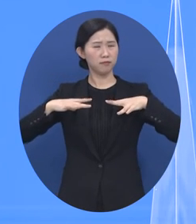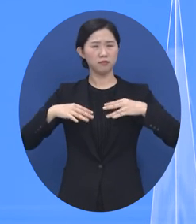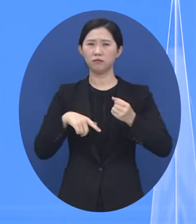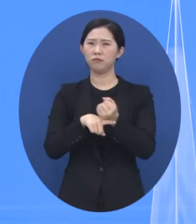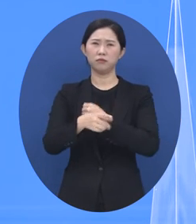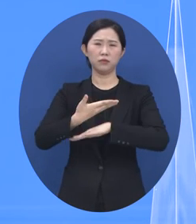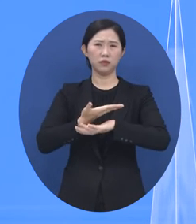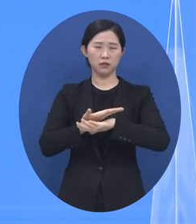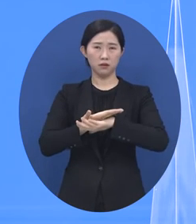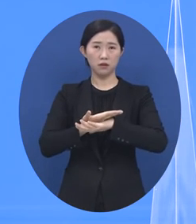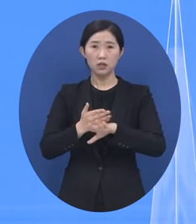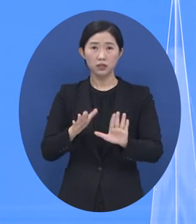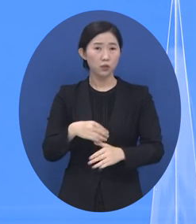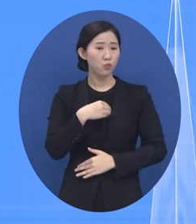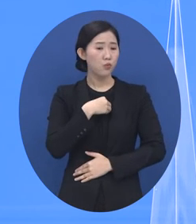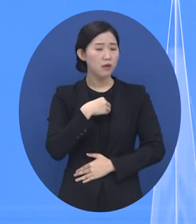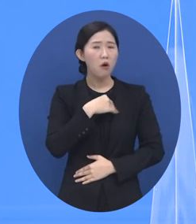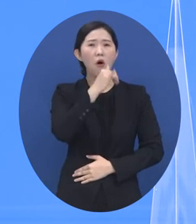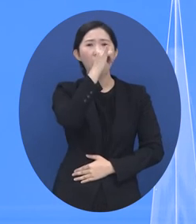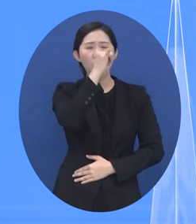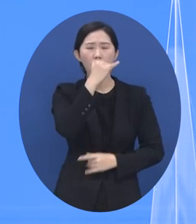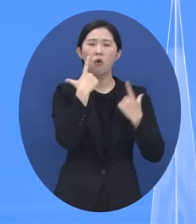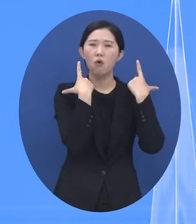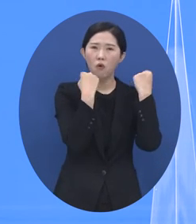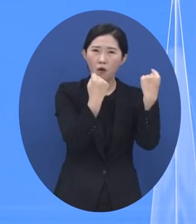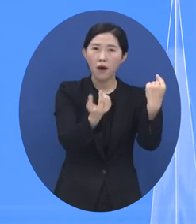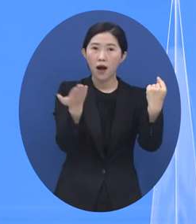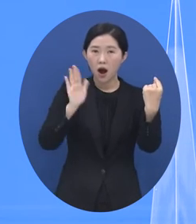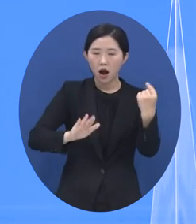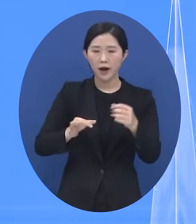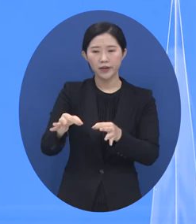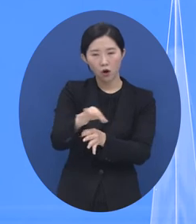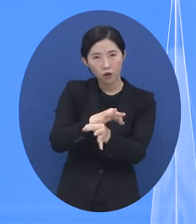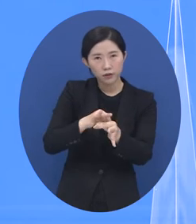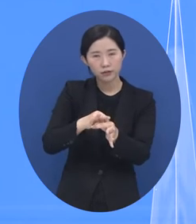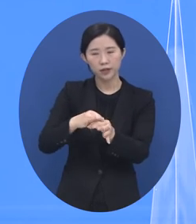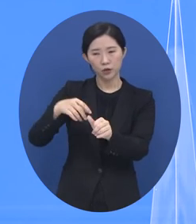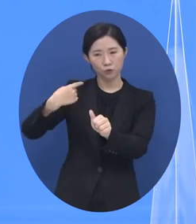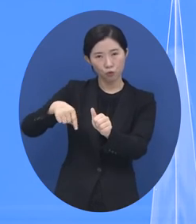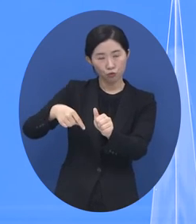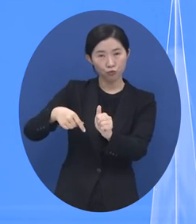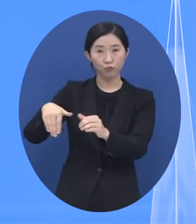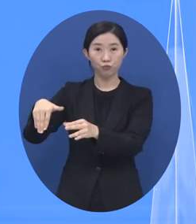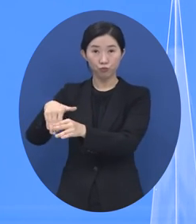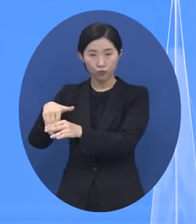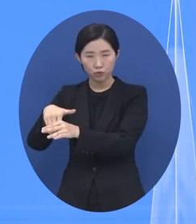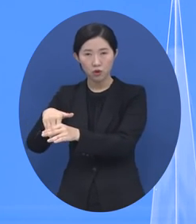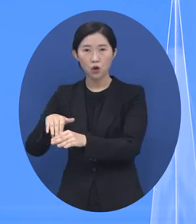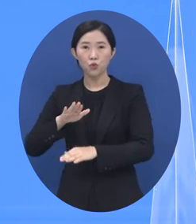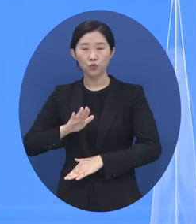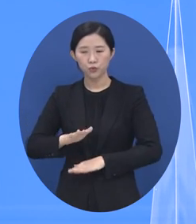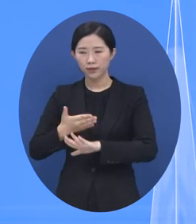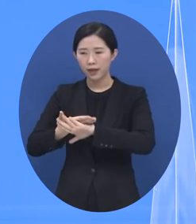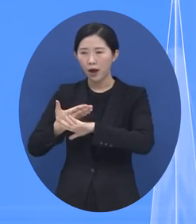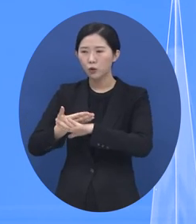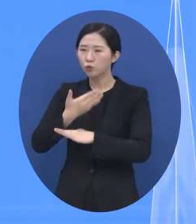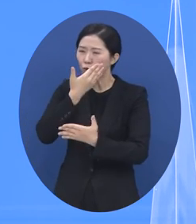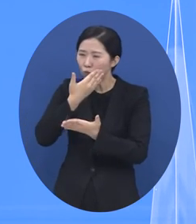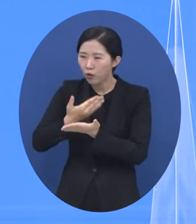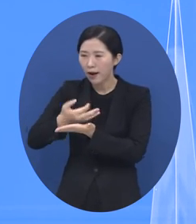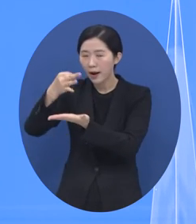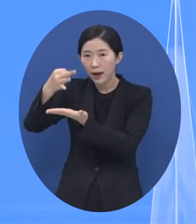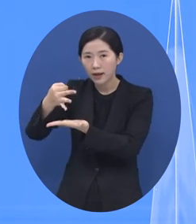아직 일정한 위험이 상존하지만 경제, 교육, 문화 등 우리 사회의 소중한 다른 가치들을 보호하기